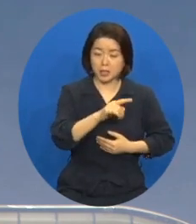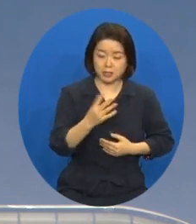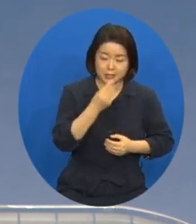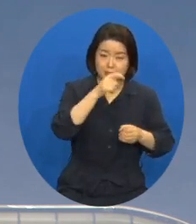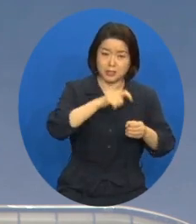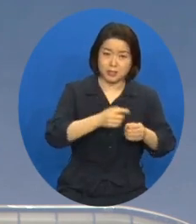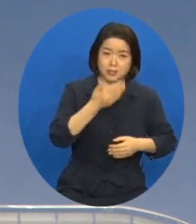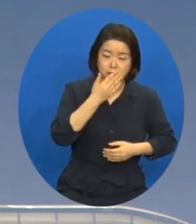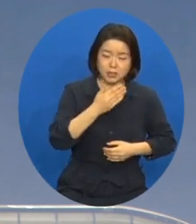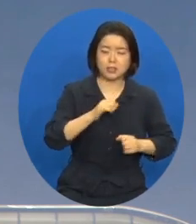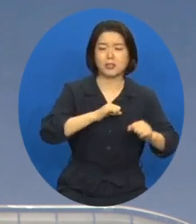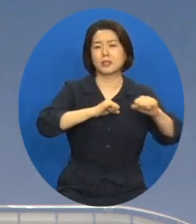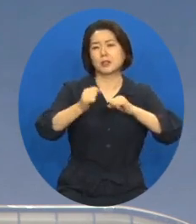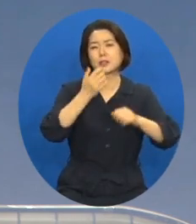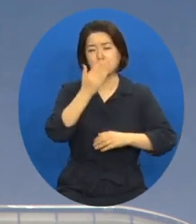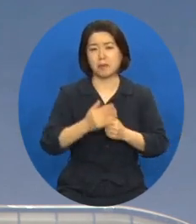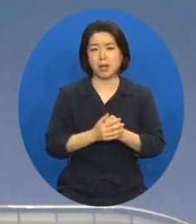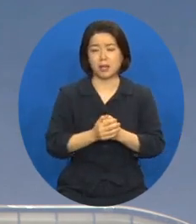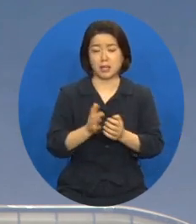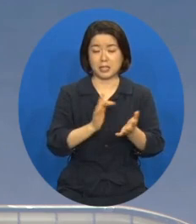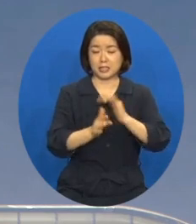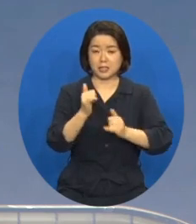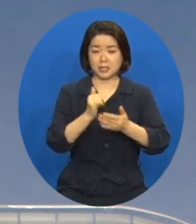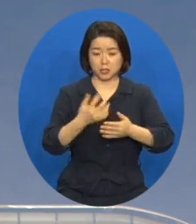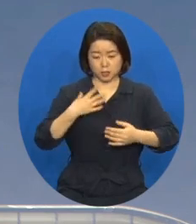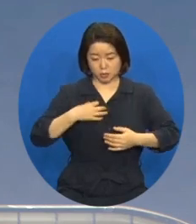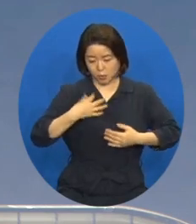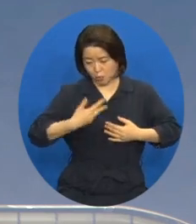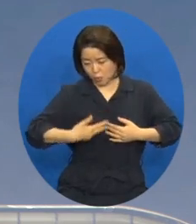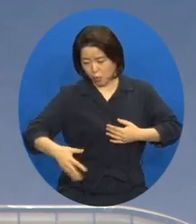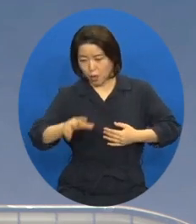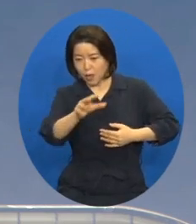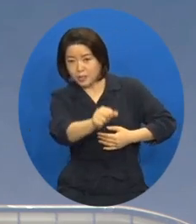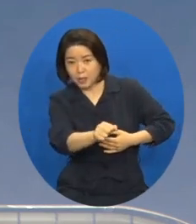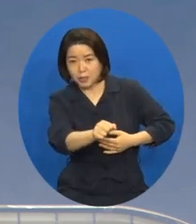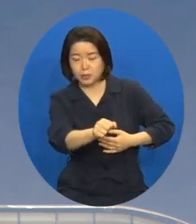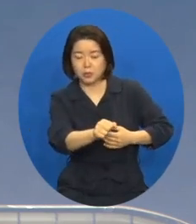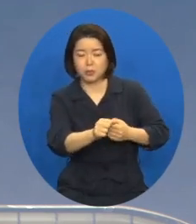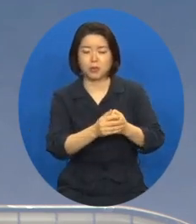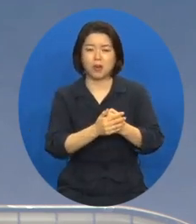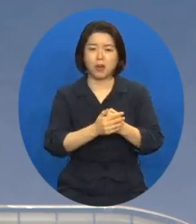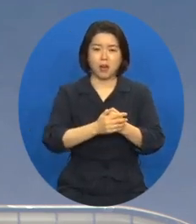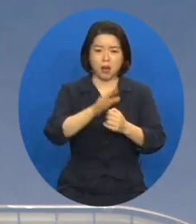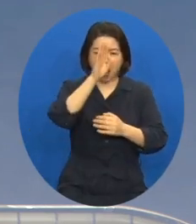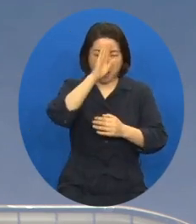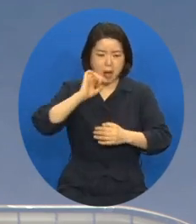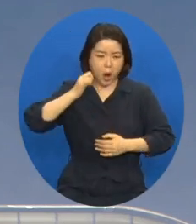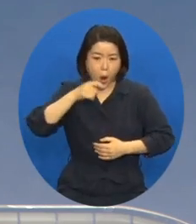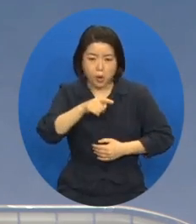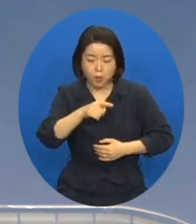있지 않겠나요? 예수님의 옷자락만 잡아도 불치병이